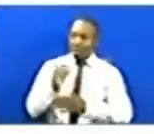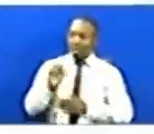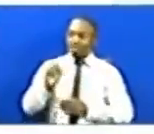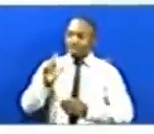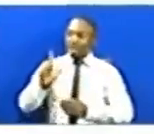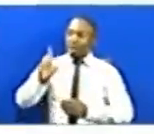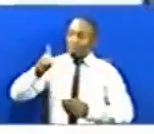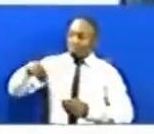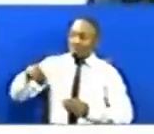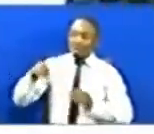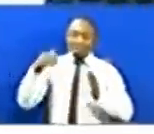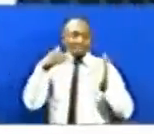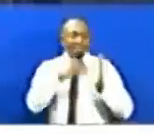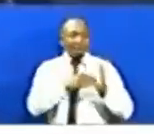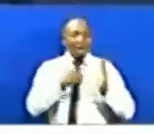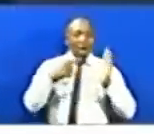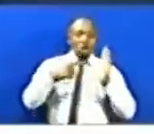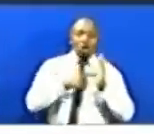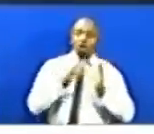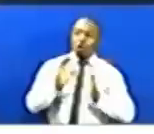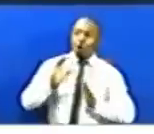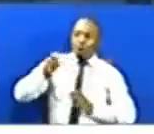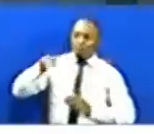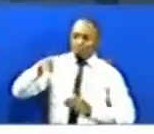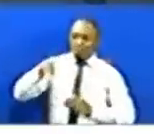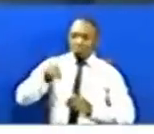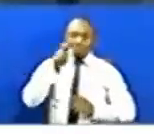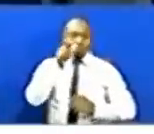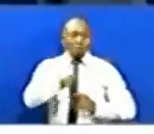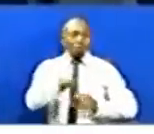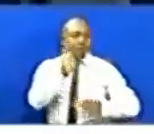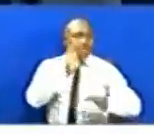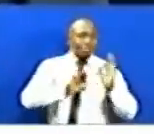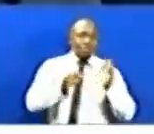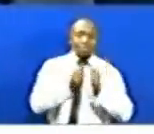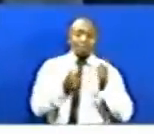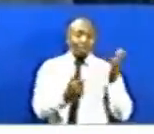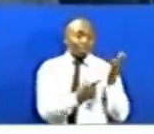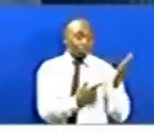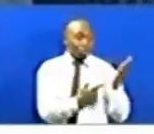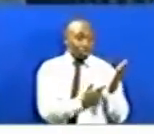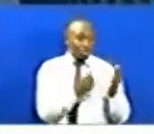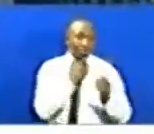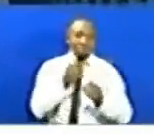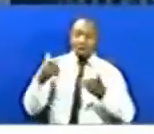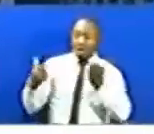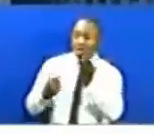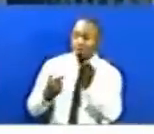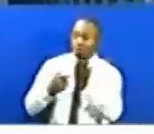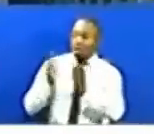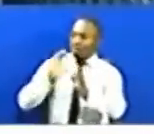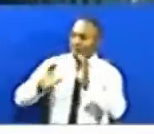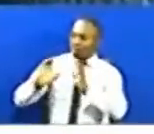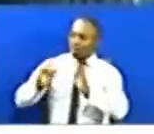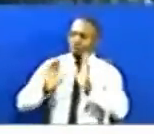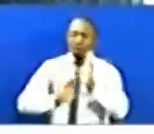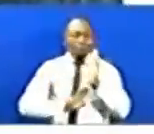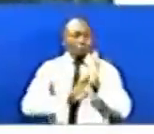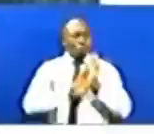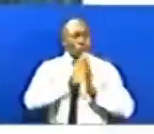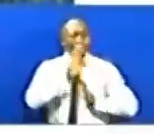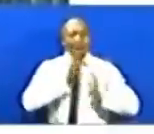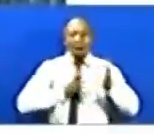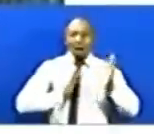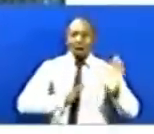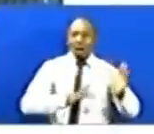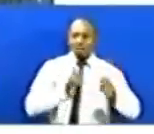Kutoka slp.com, wachambuzi wa masuala ya teknolojia wanasema teknolojia mawasiliano inazidi kukua